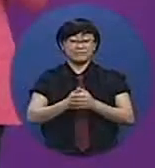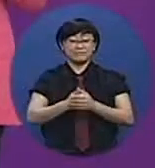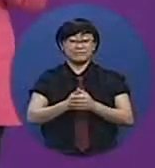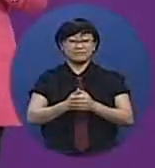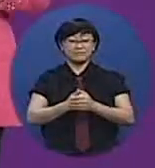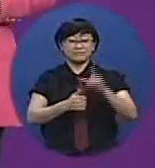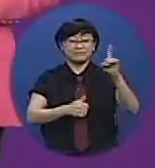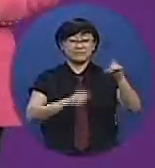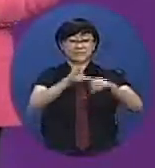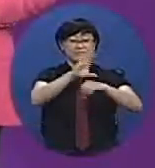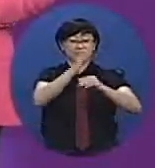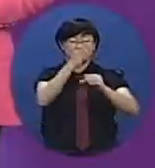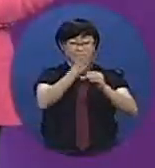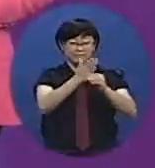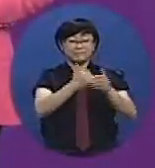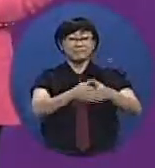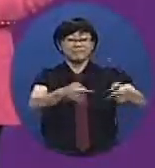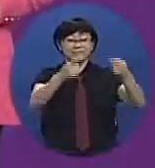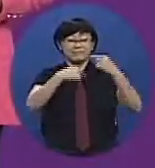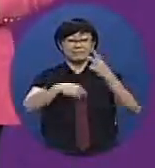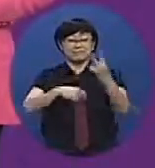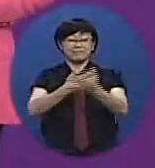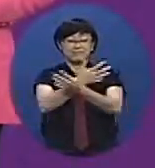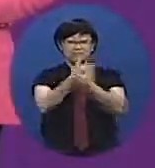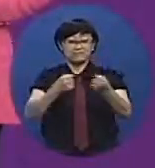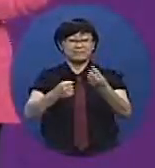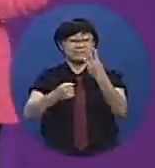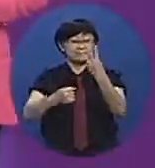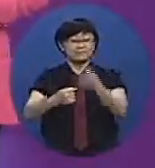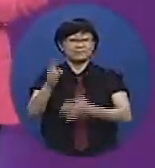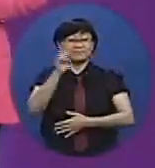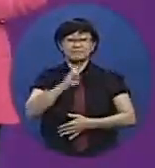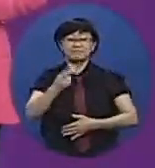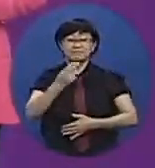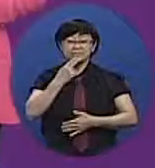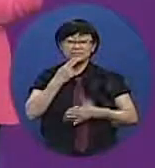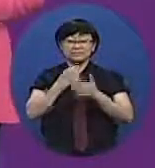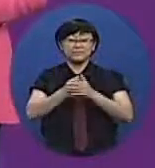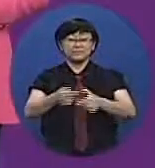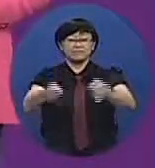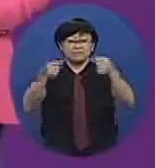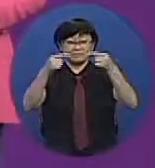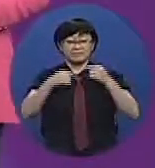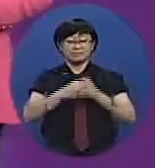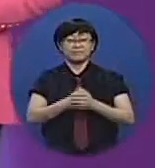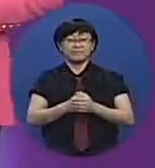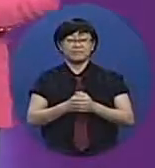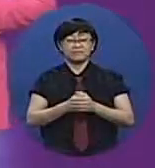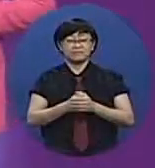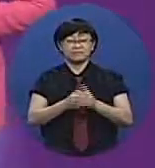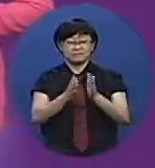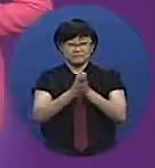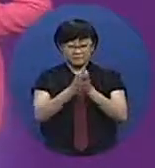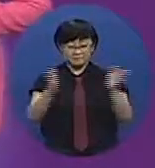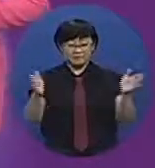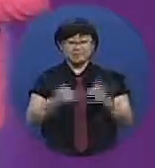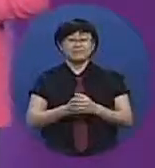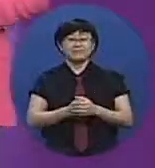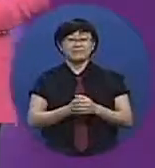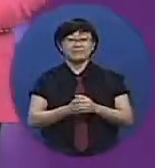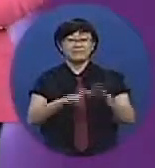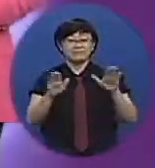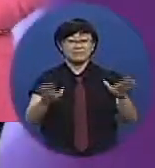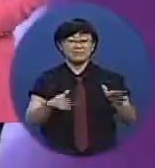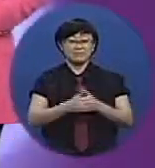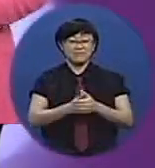060-608-1004번 1번 생방송 참여, 2번 예약 참여, 3번 무반주 참여로 자 시작을 해볼까요? 네,